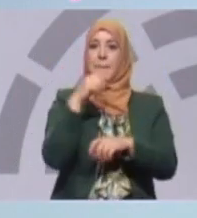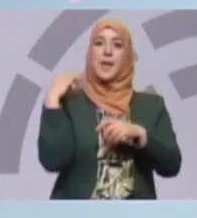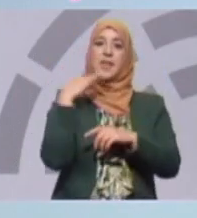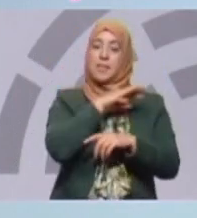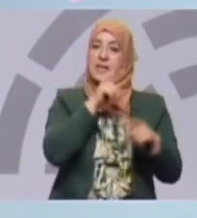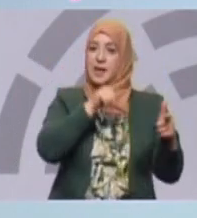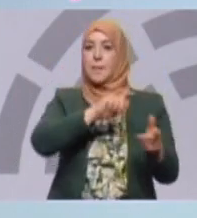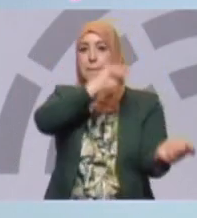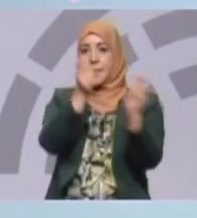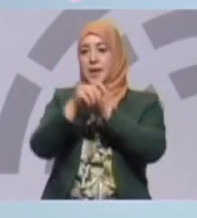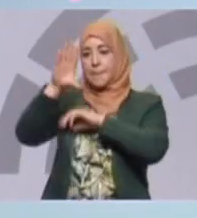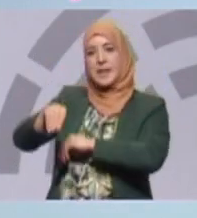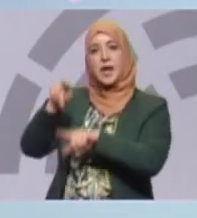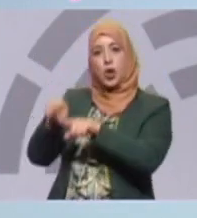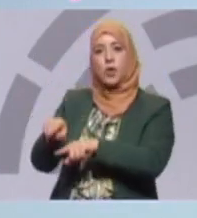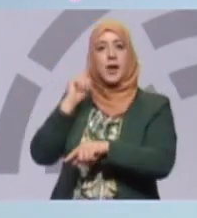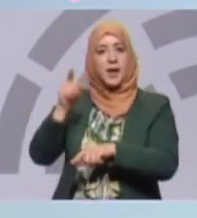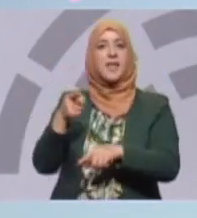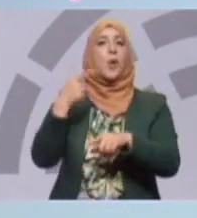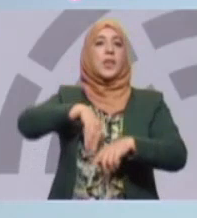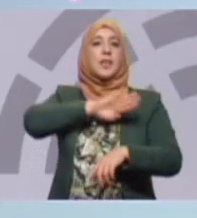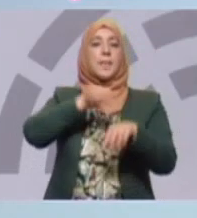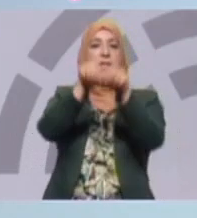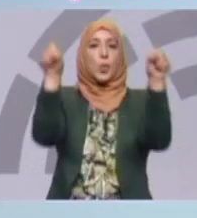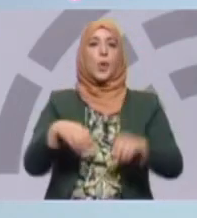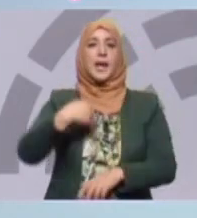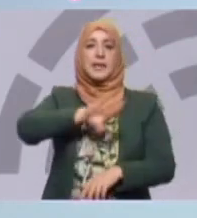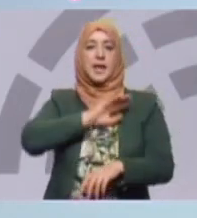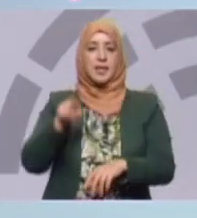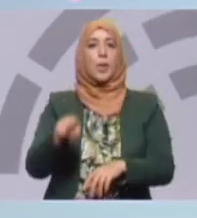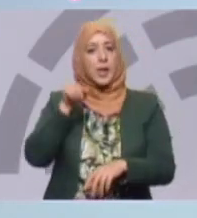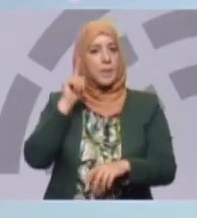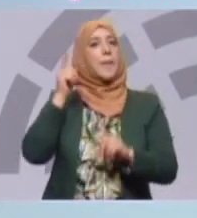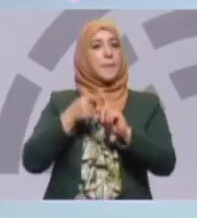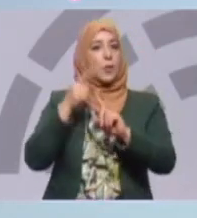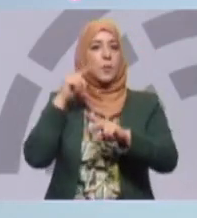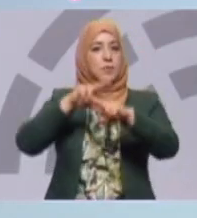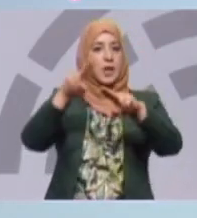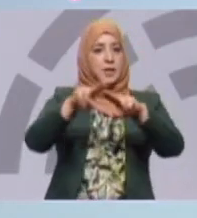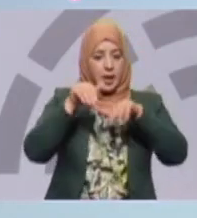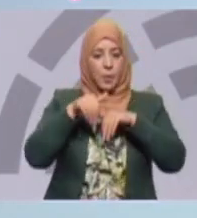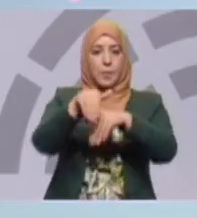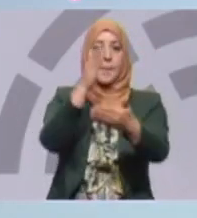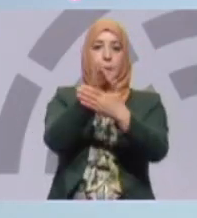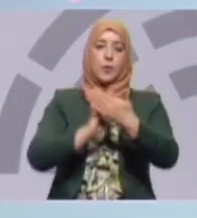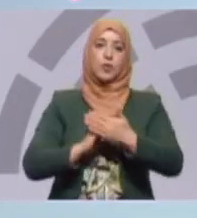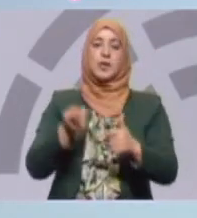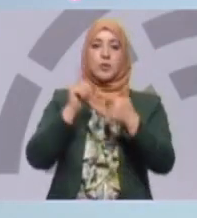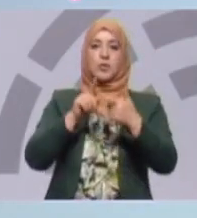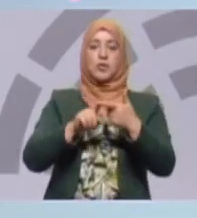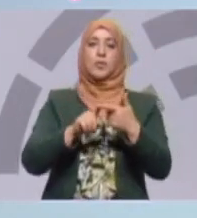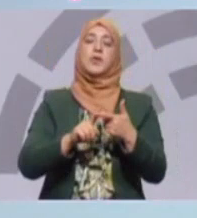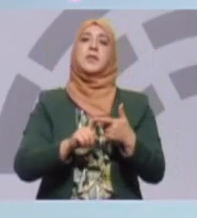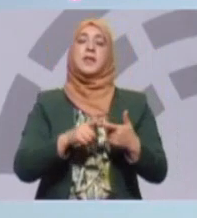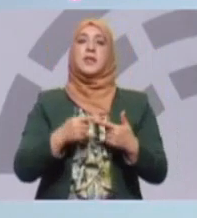التكنولوجيا المنستير طبقا تعاهدات الدوله وعن الدوله بالتزاماتها تجاه المواطنين وبالتالي تصبح محطه التطهير